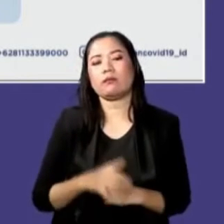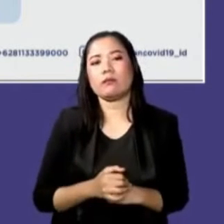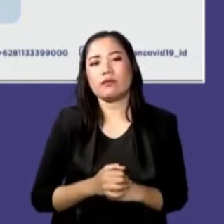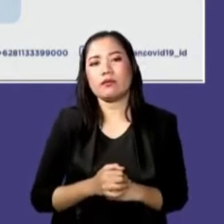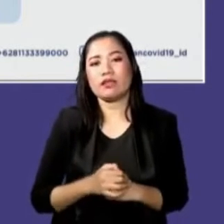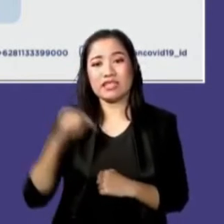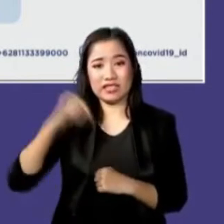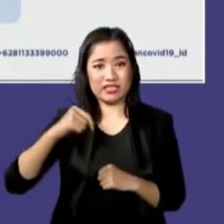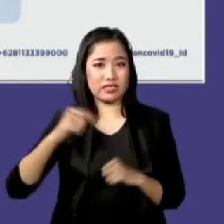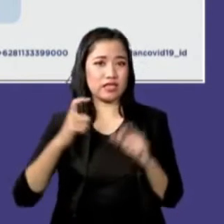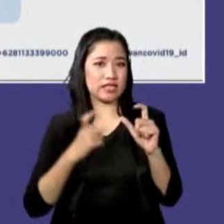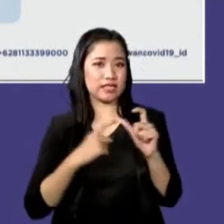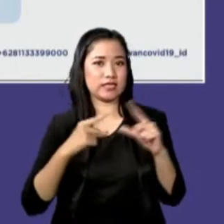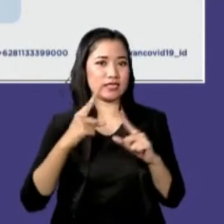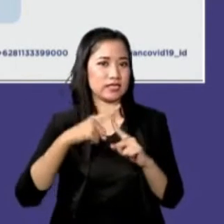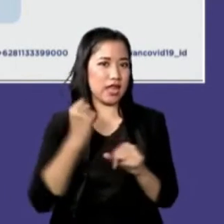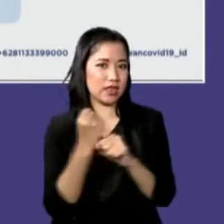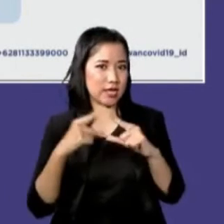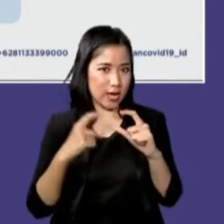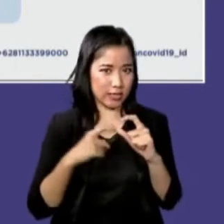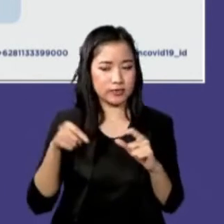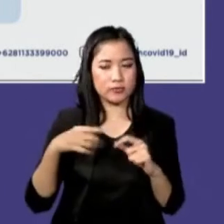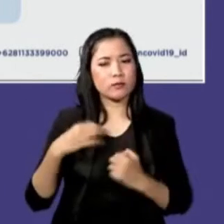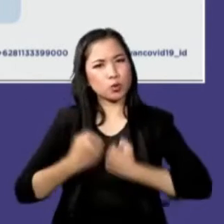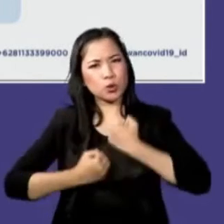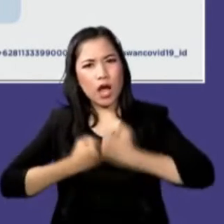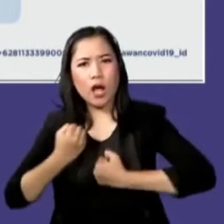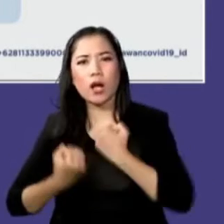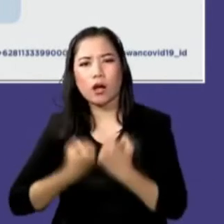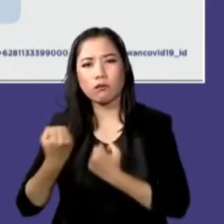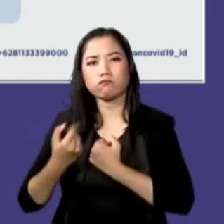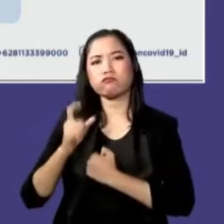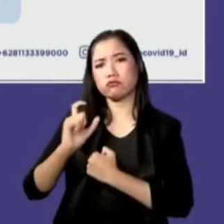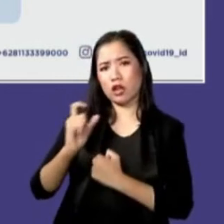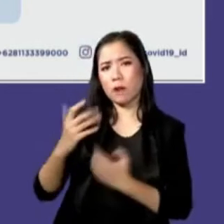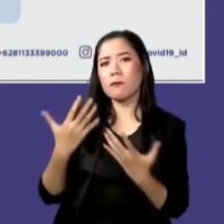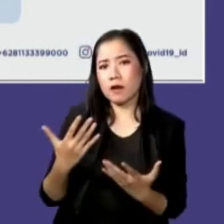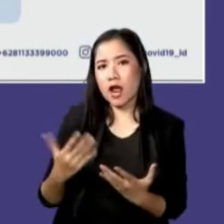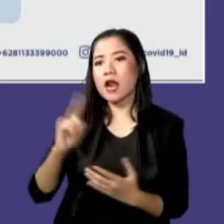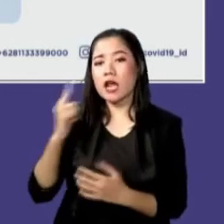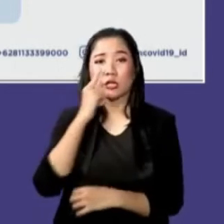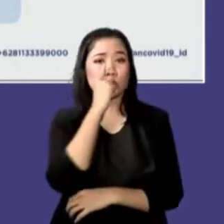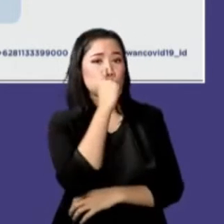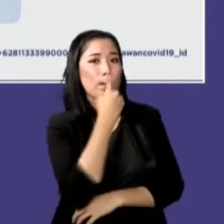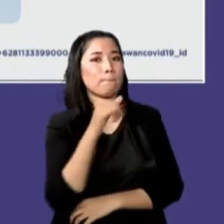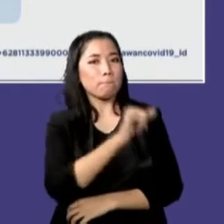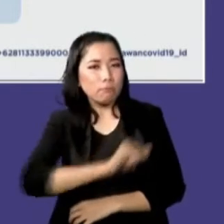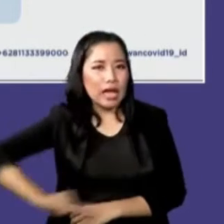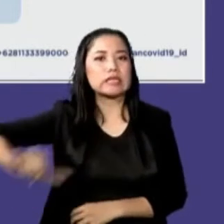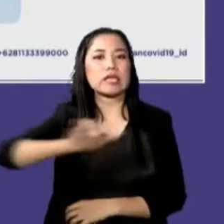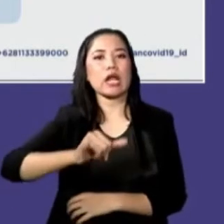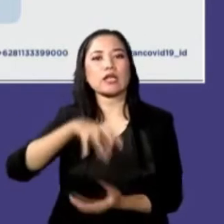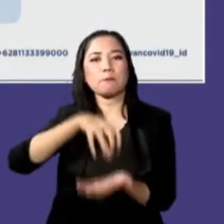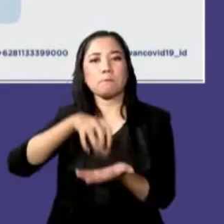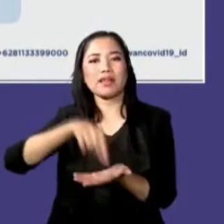ini, Satgas berusaha responsif terhadap kekhawatiran ini dengan melaksanakan swab antigen massal